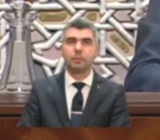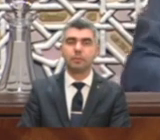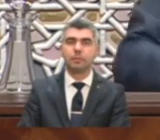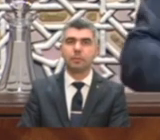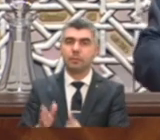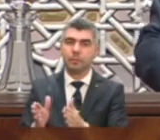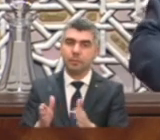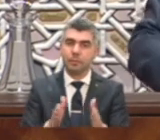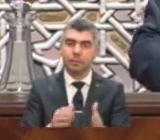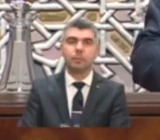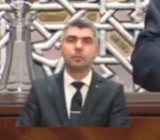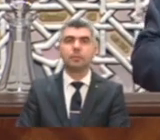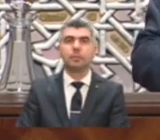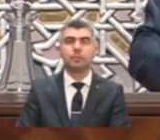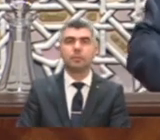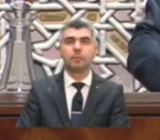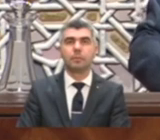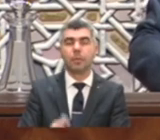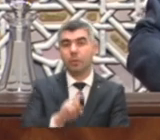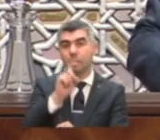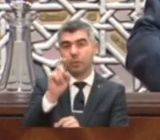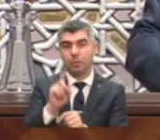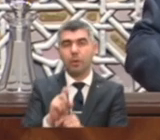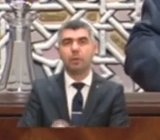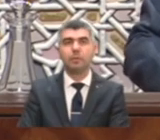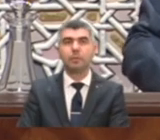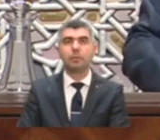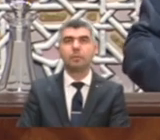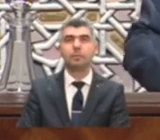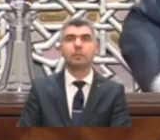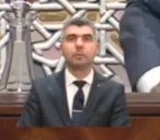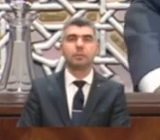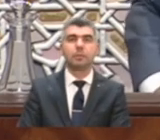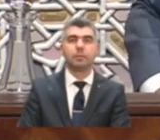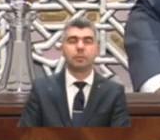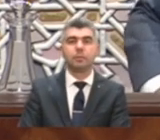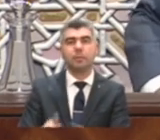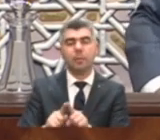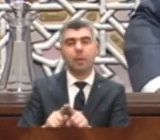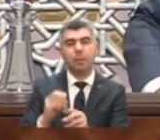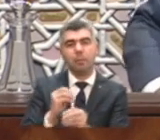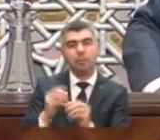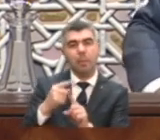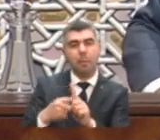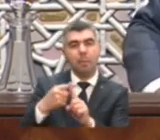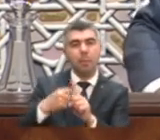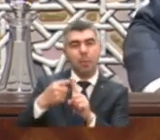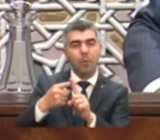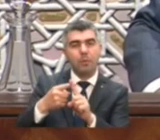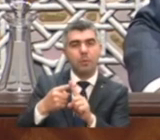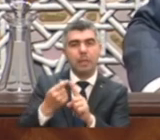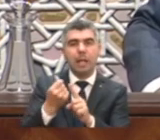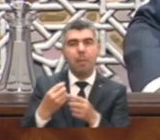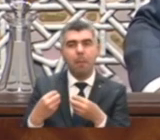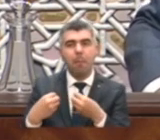كاينش. نمر الى السؤال الموالي عن تداعيات الزياده المتتاليه لاثمنه مواد